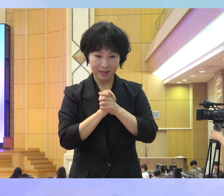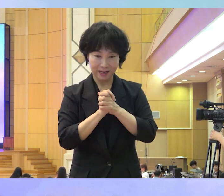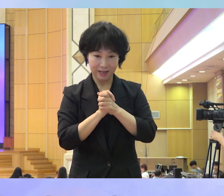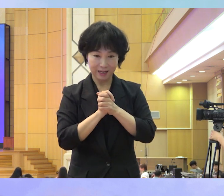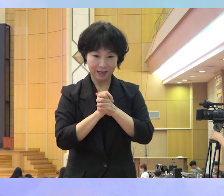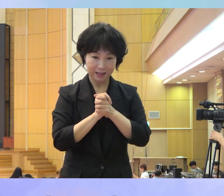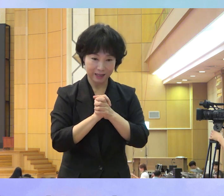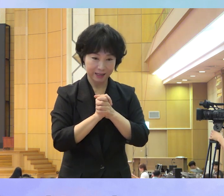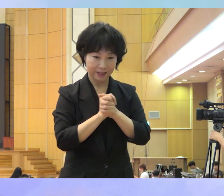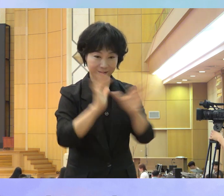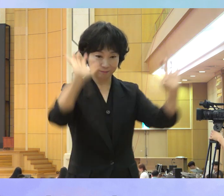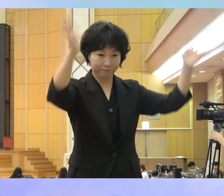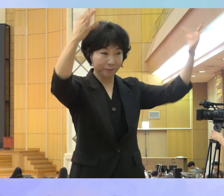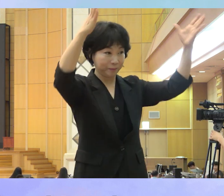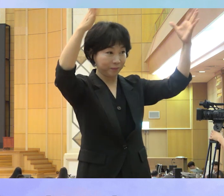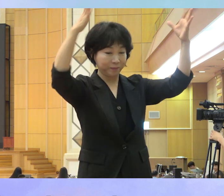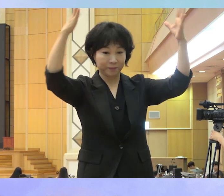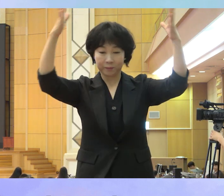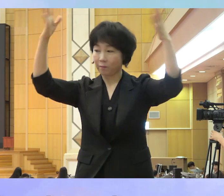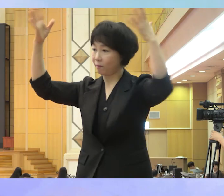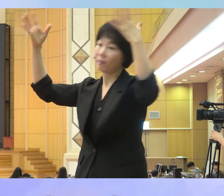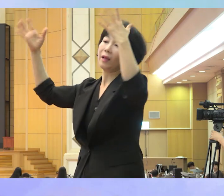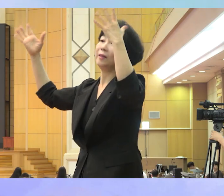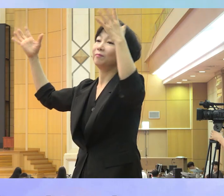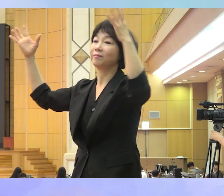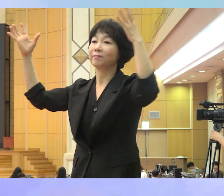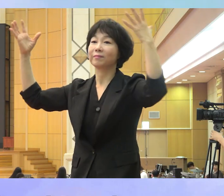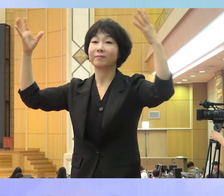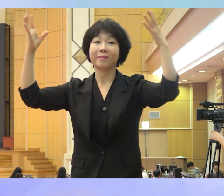영광의 박수 돌리시겠습니다.